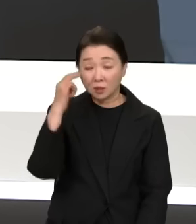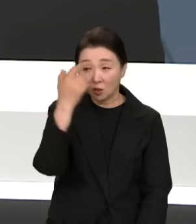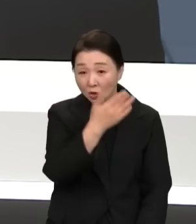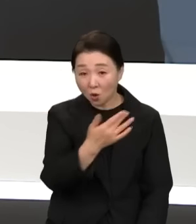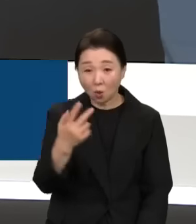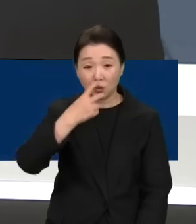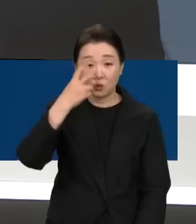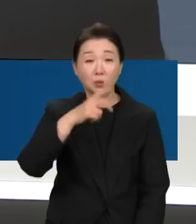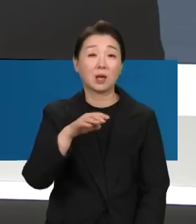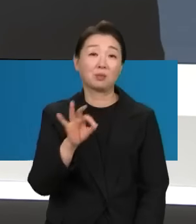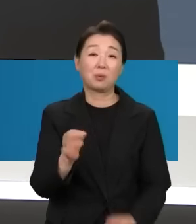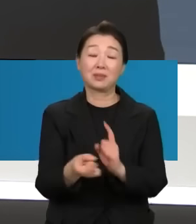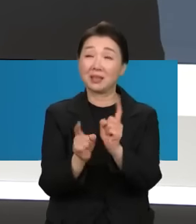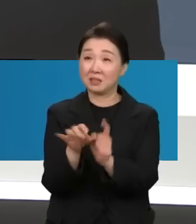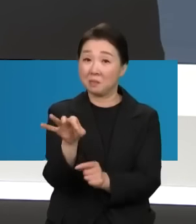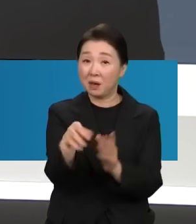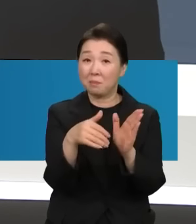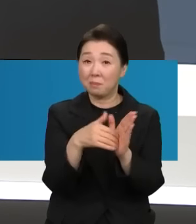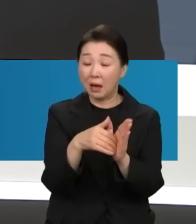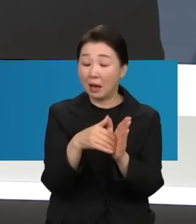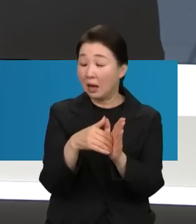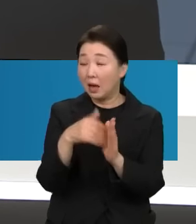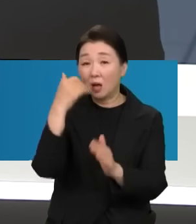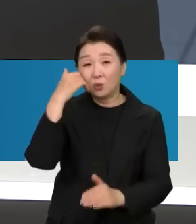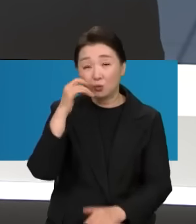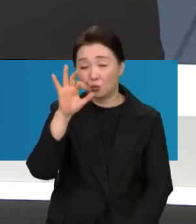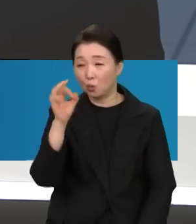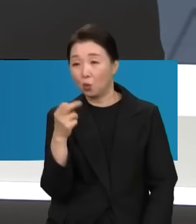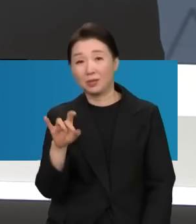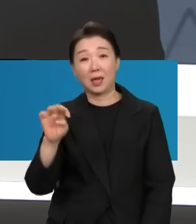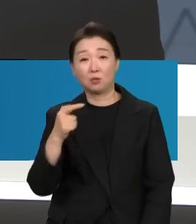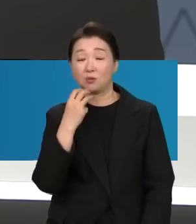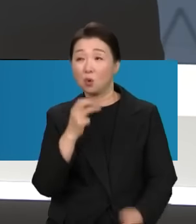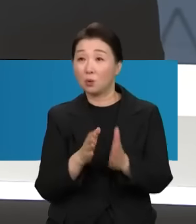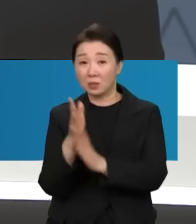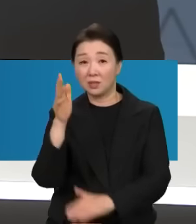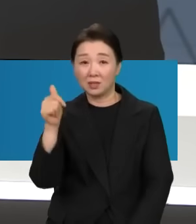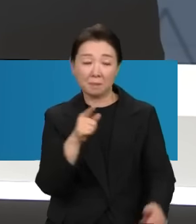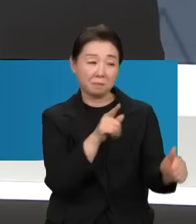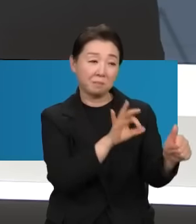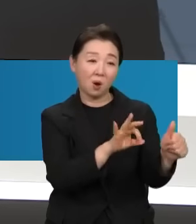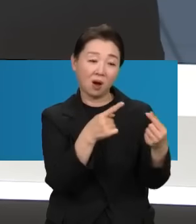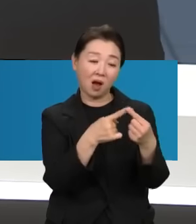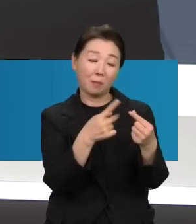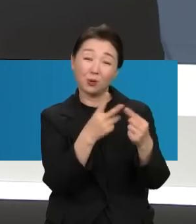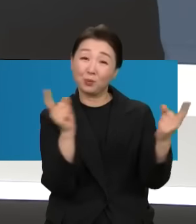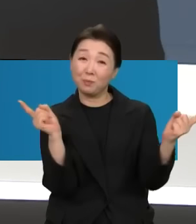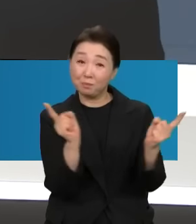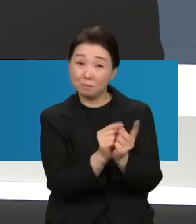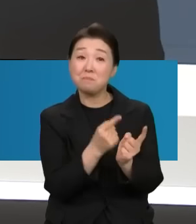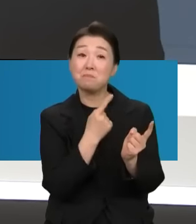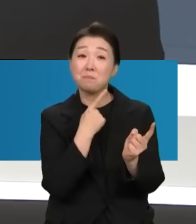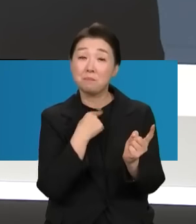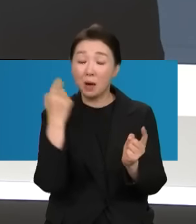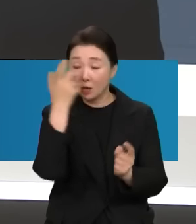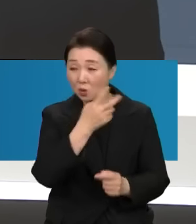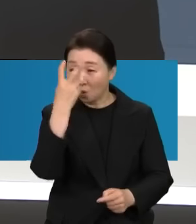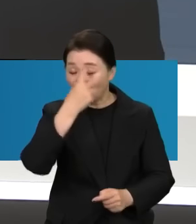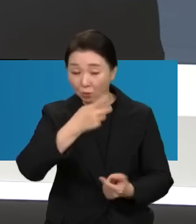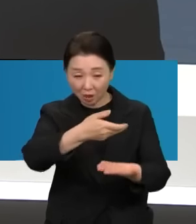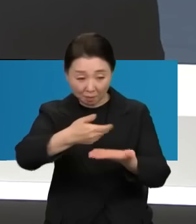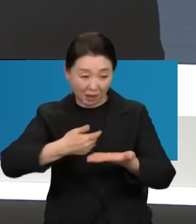여론조사 비용 대납 의혹에 불거진 오세훈 서울시장이 명태균 씨와는 두 번 만난 게 전부고 여론조사 결과를